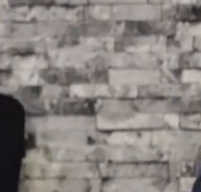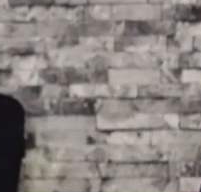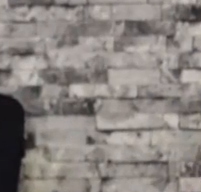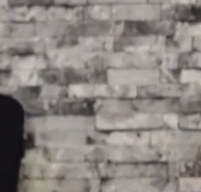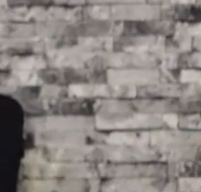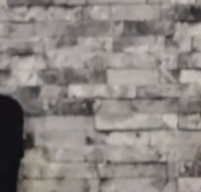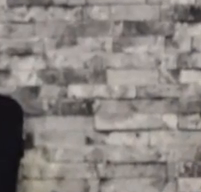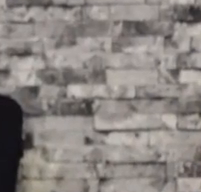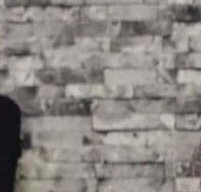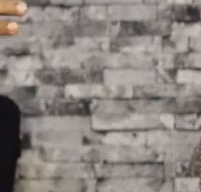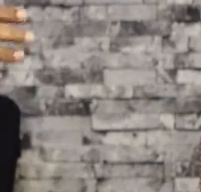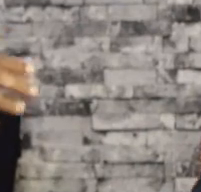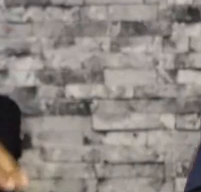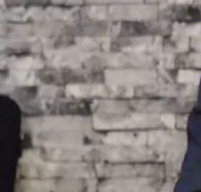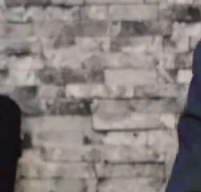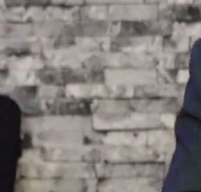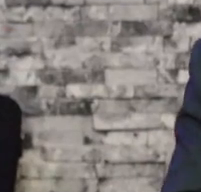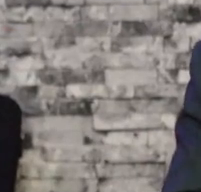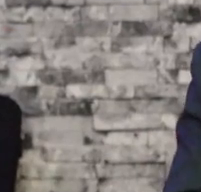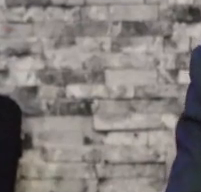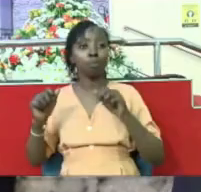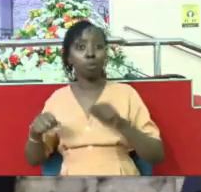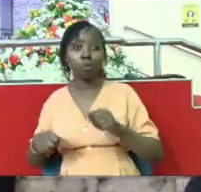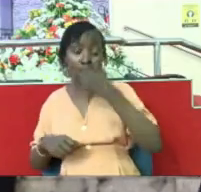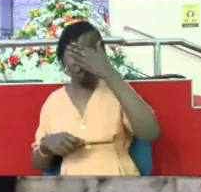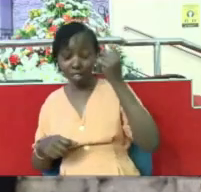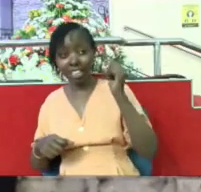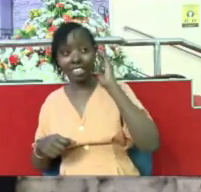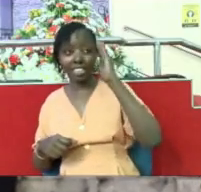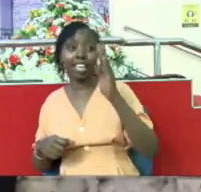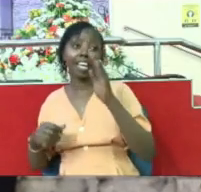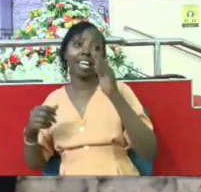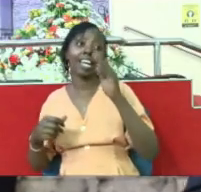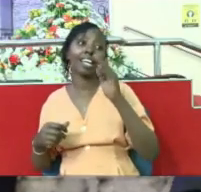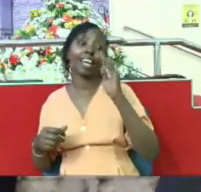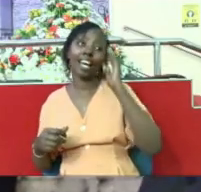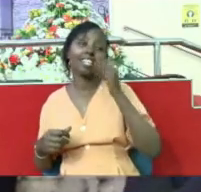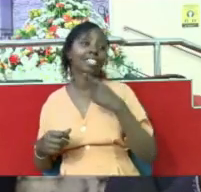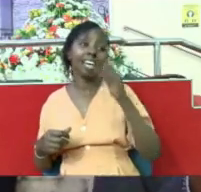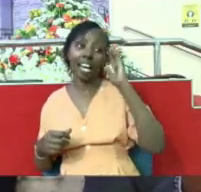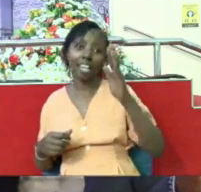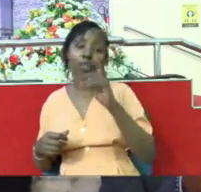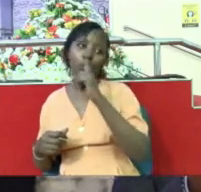kaone yule. Hata kafika pale kawe na blackout. Computer is shut.